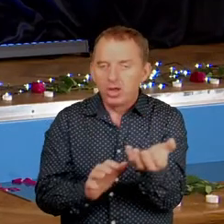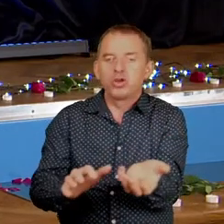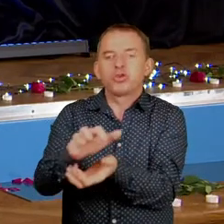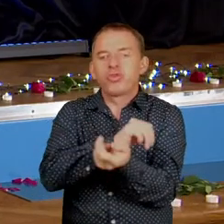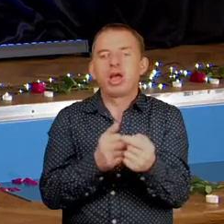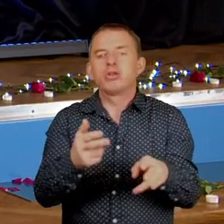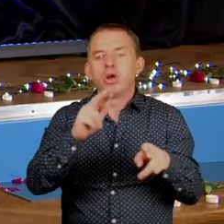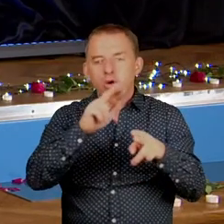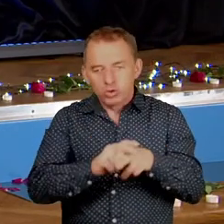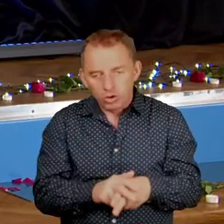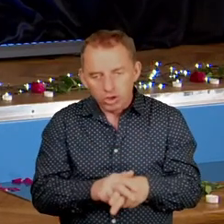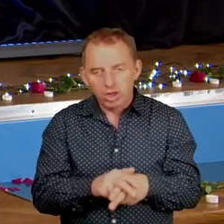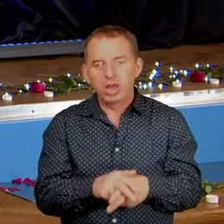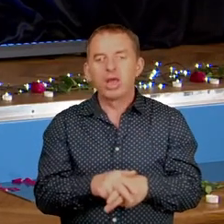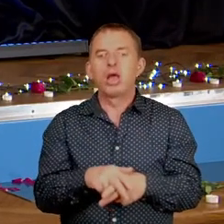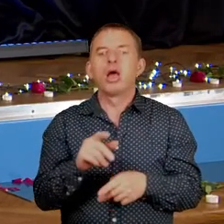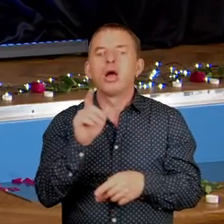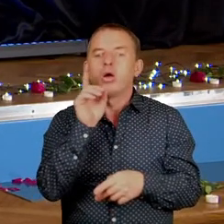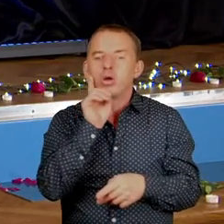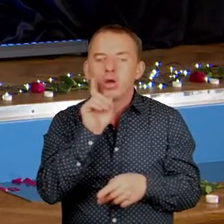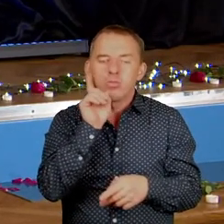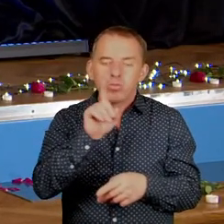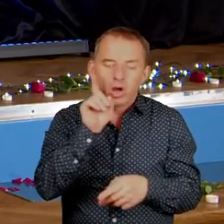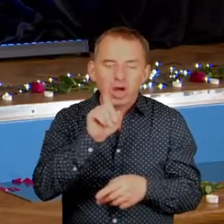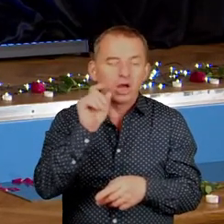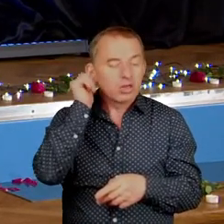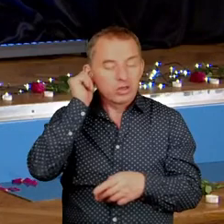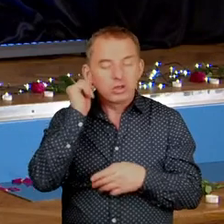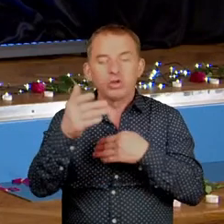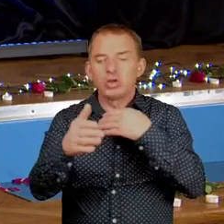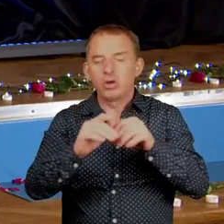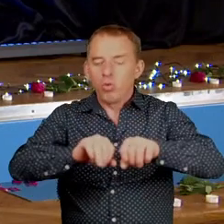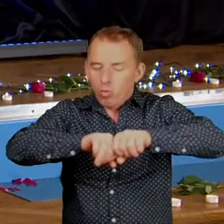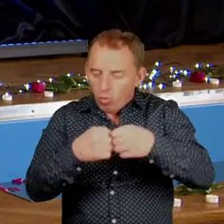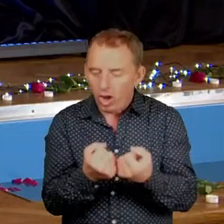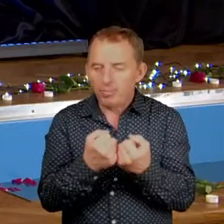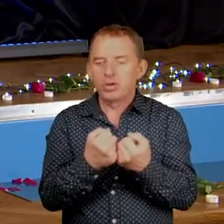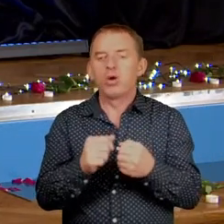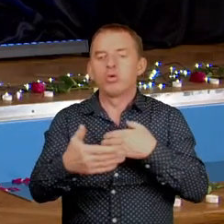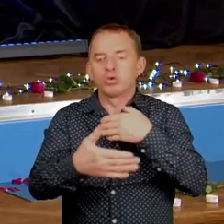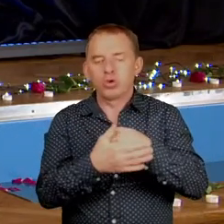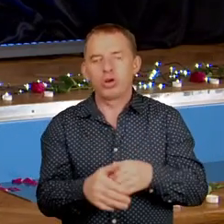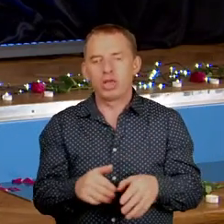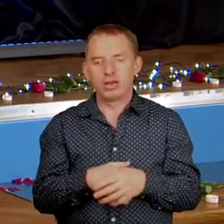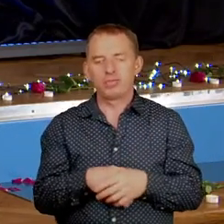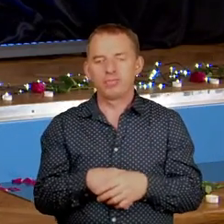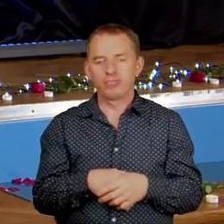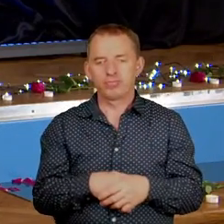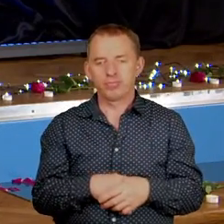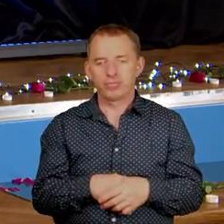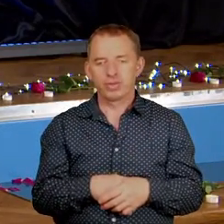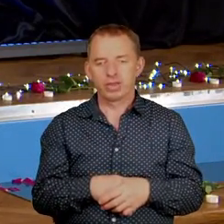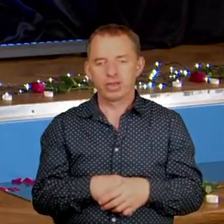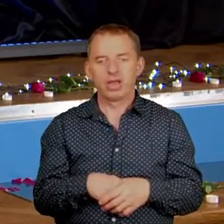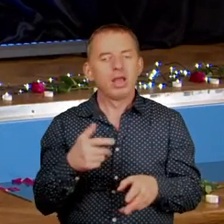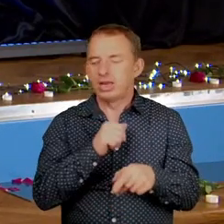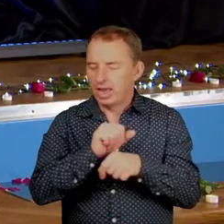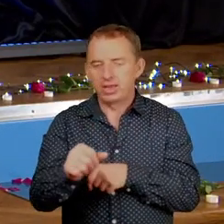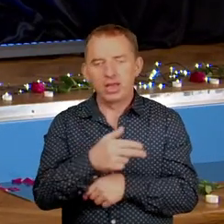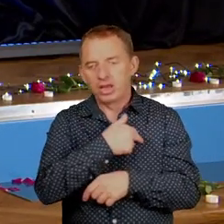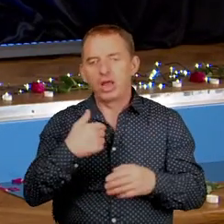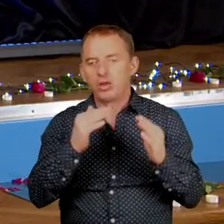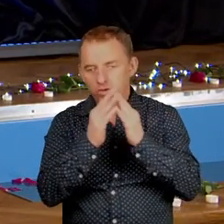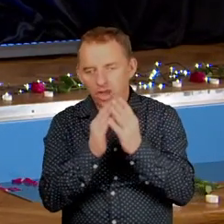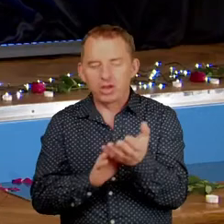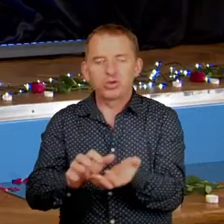którym pijani mężowie łamią nosy swoim żonom. It is not our home when COVID-19 takes its victims. Nie jest naszym